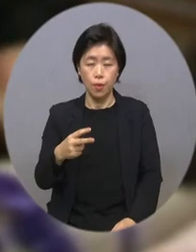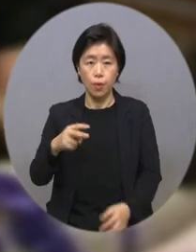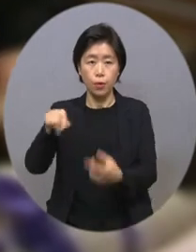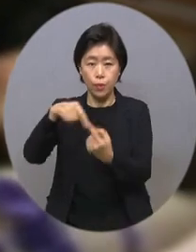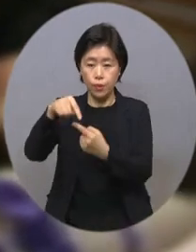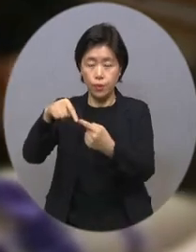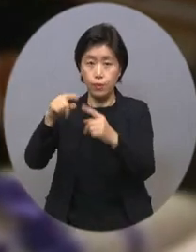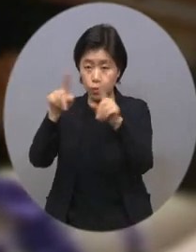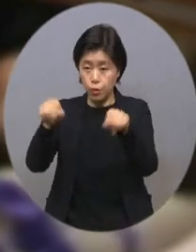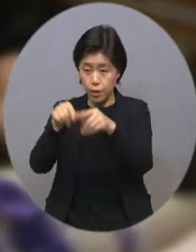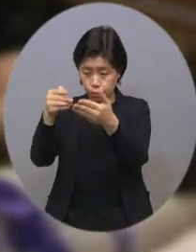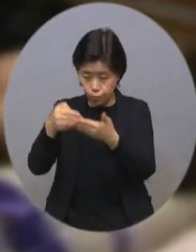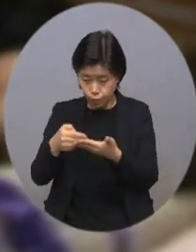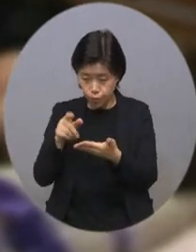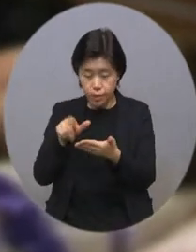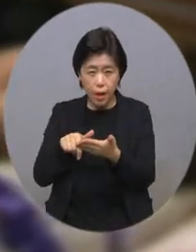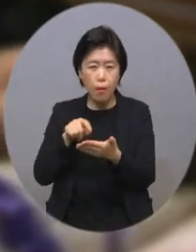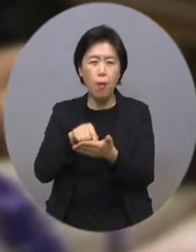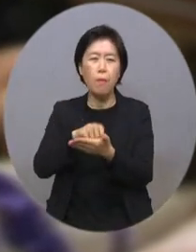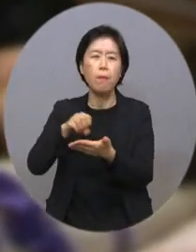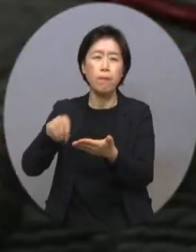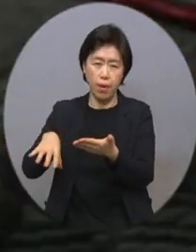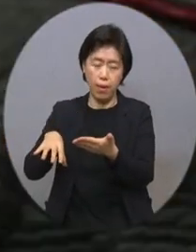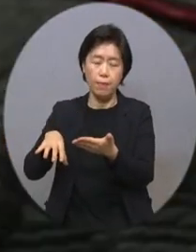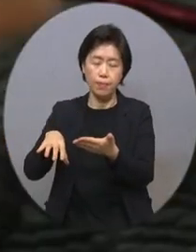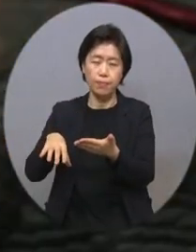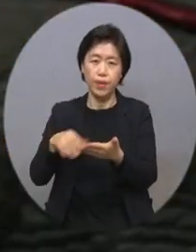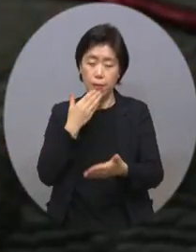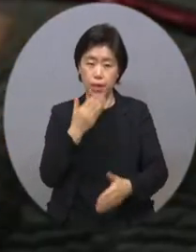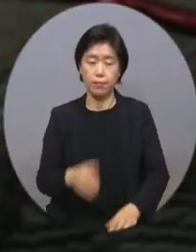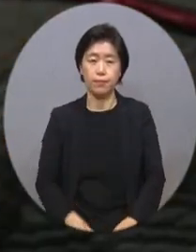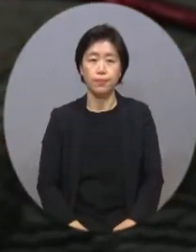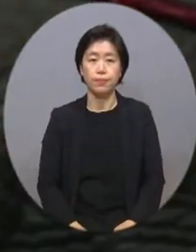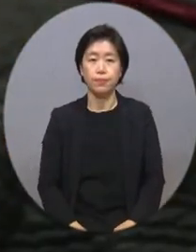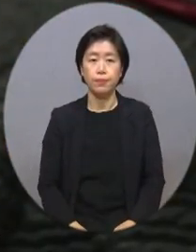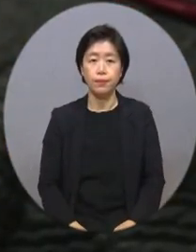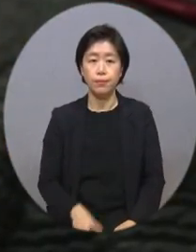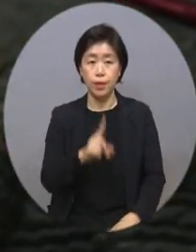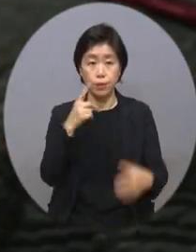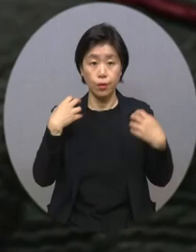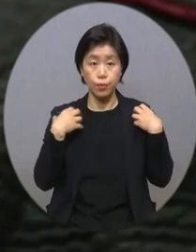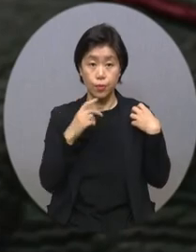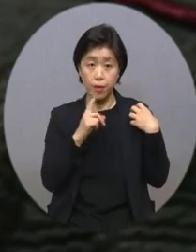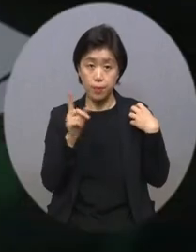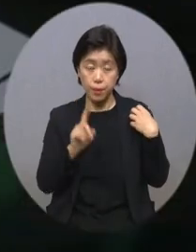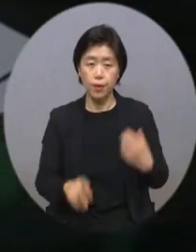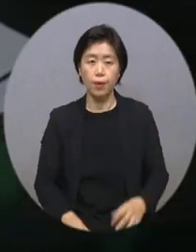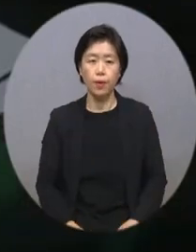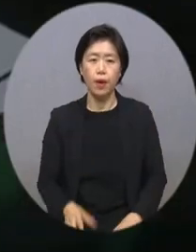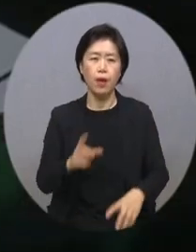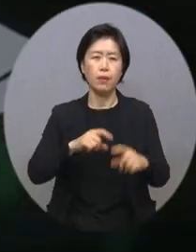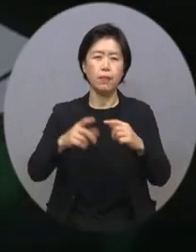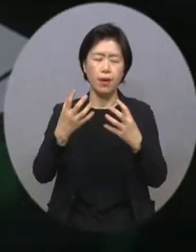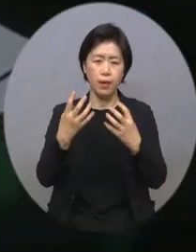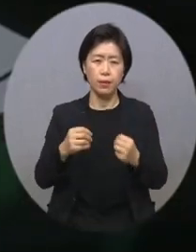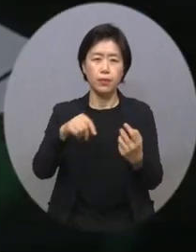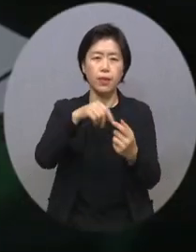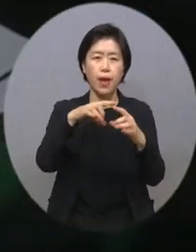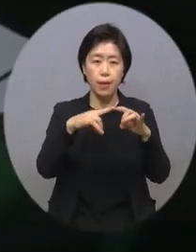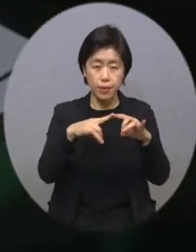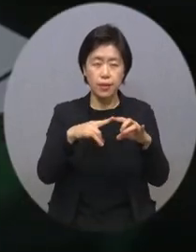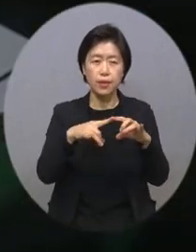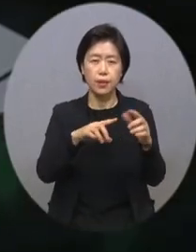고지서 차감 방식을 통해 지원받을 수 있습니다 산업통상자원부는 보다 많은 에너지 바우처 지원 대상이